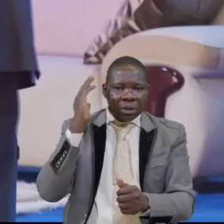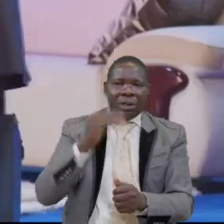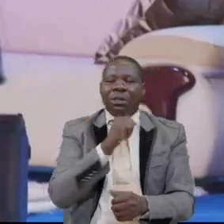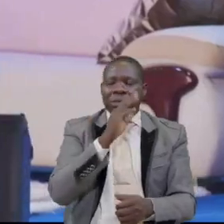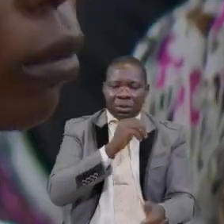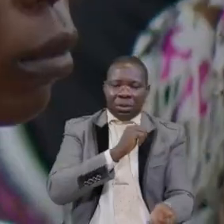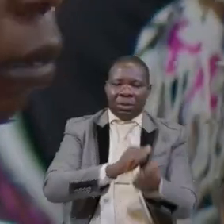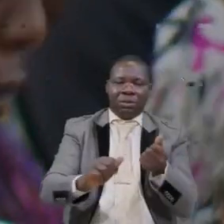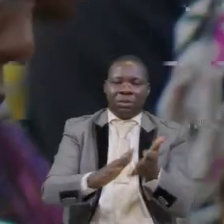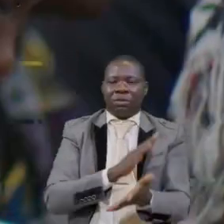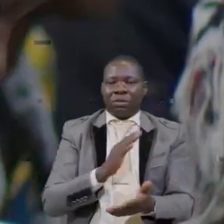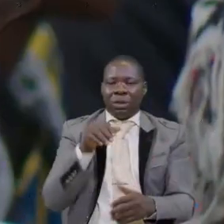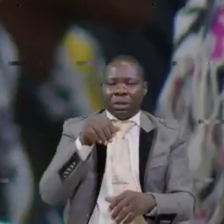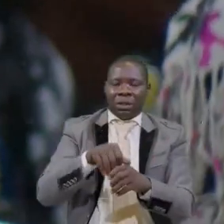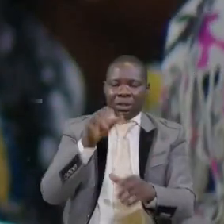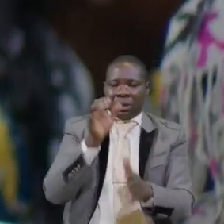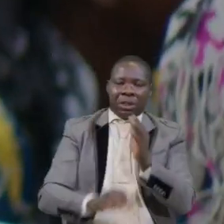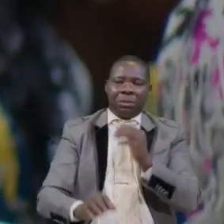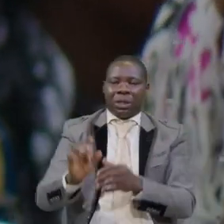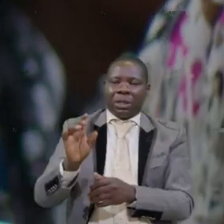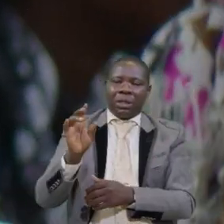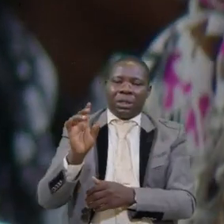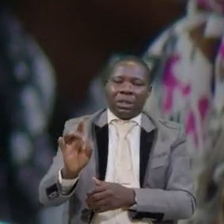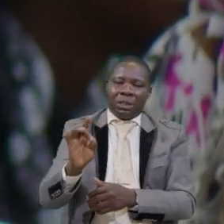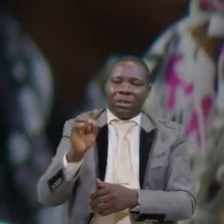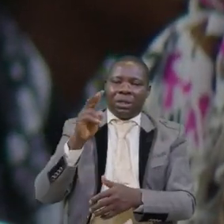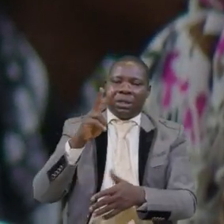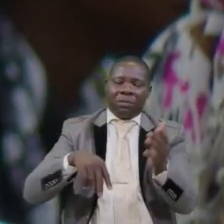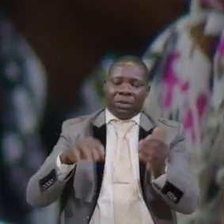Voyons le chapitre 8, verset 1.